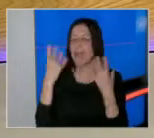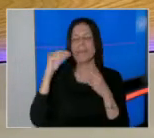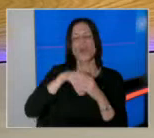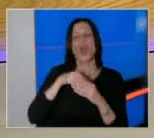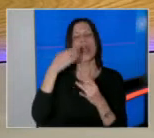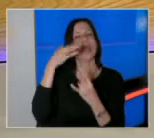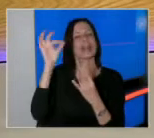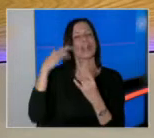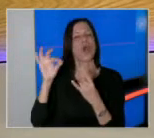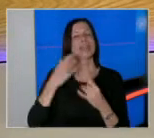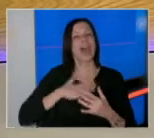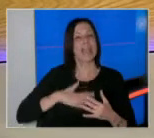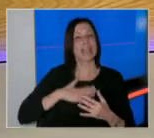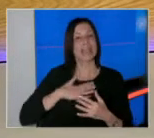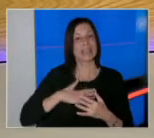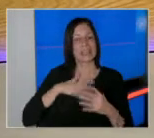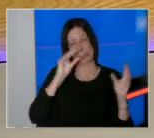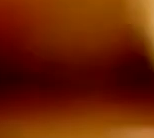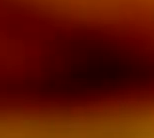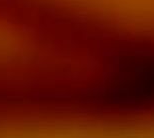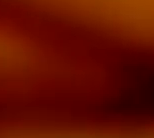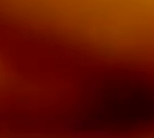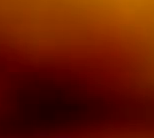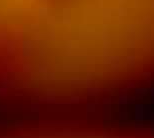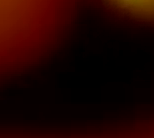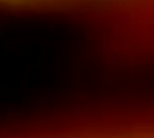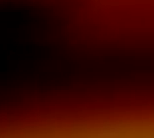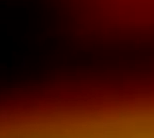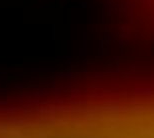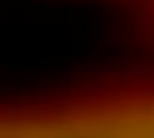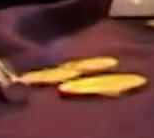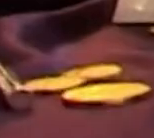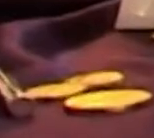הדלקת נרות חגיגית. מעברון ומתחילים.